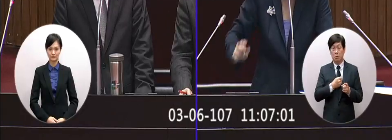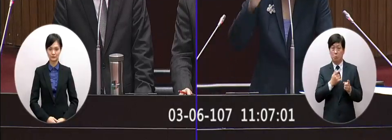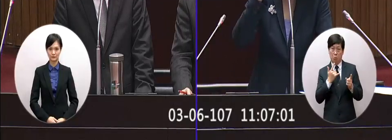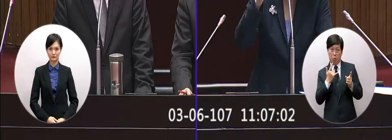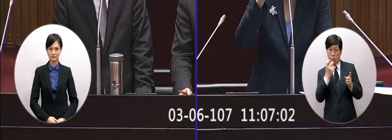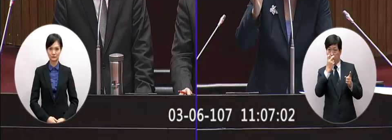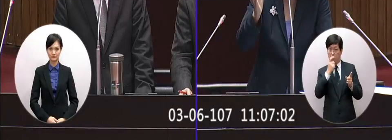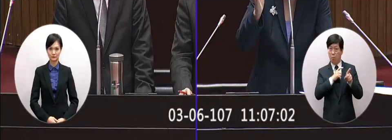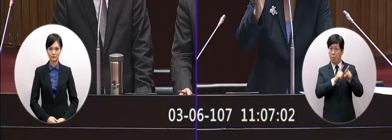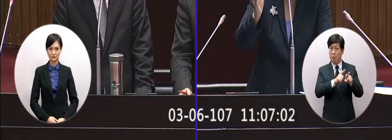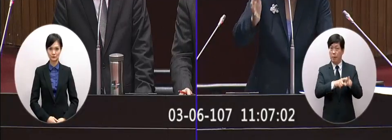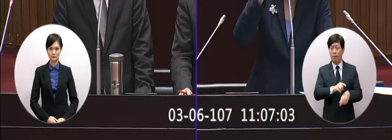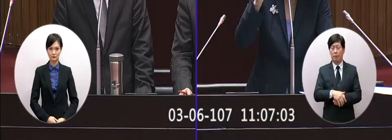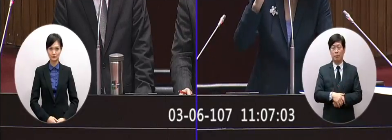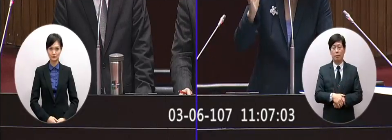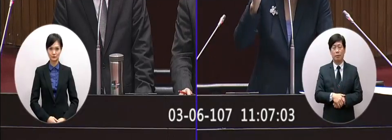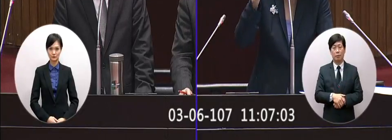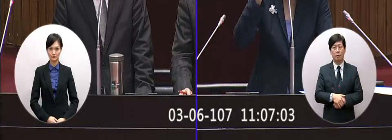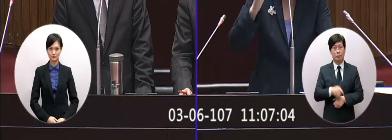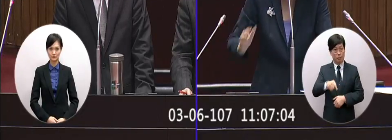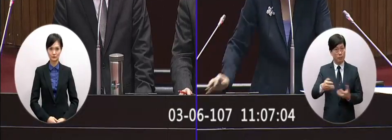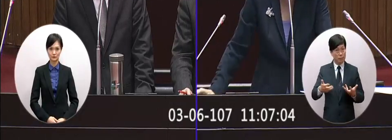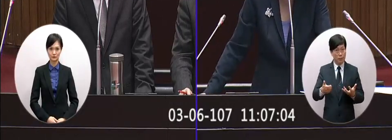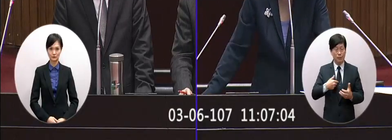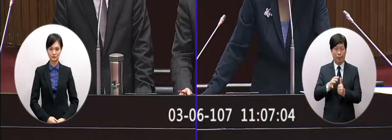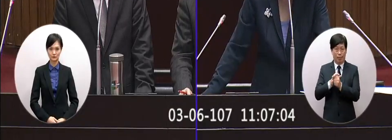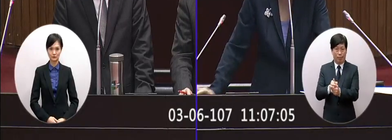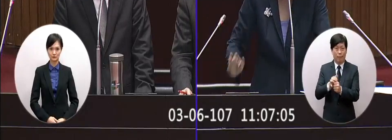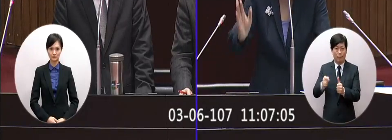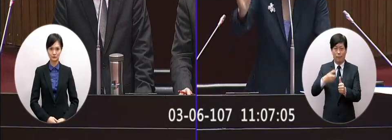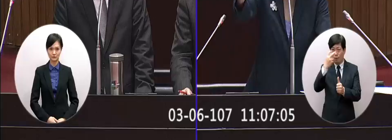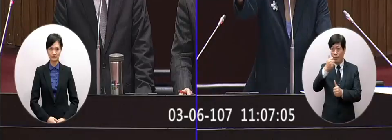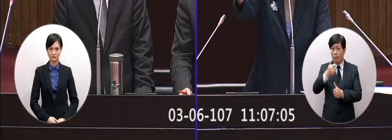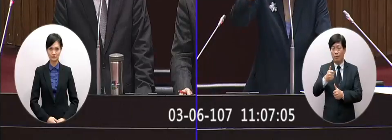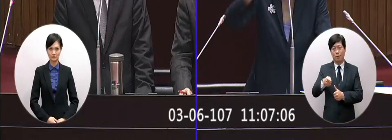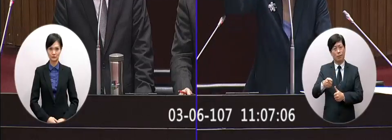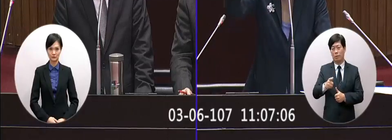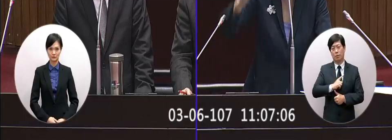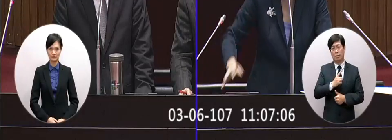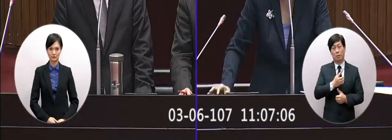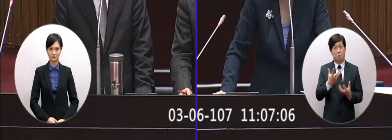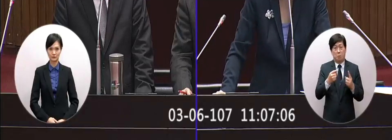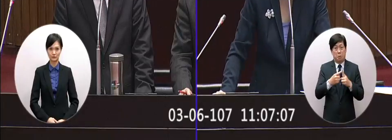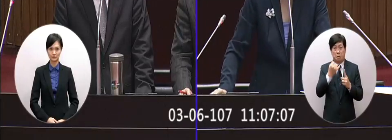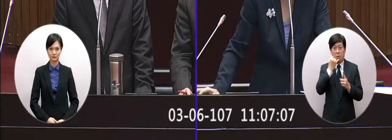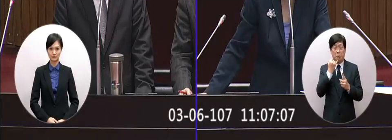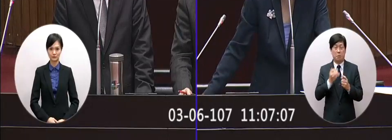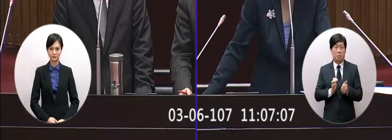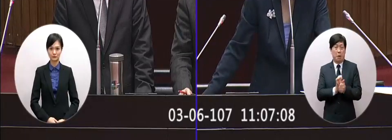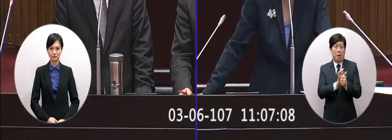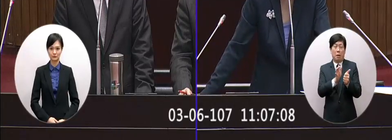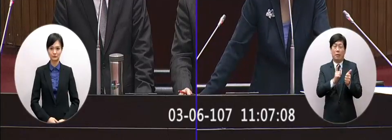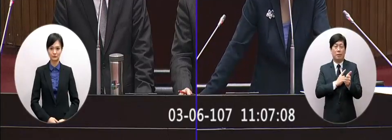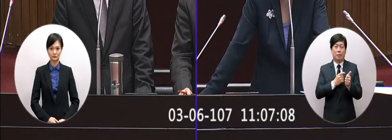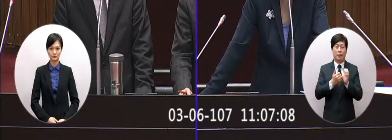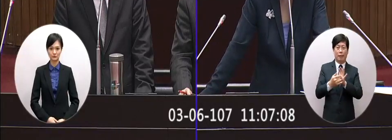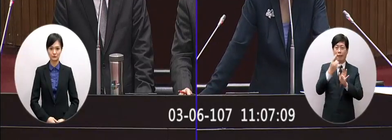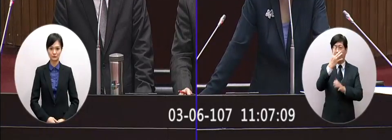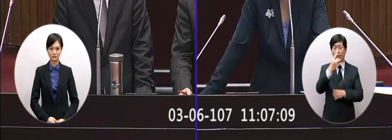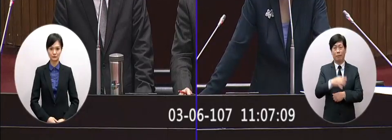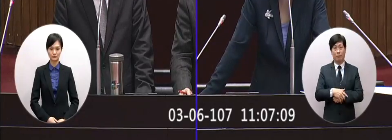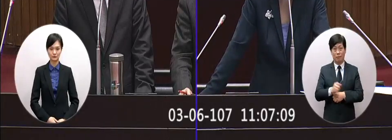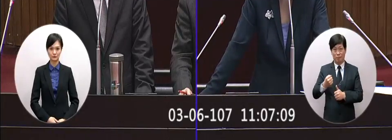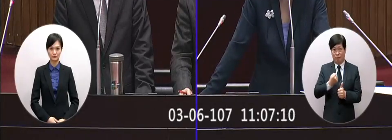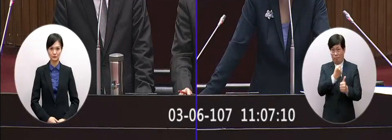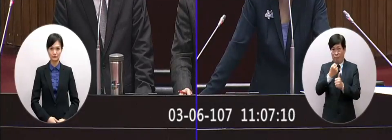色。我必须要说，所以呢，这件事情卡到这个部分里面呢，他没有靠山，挡不住压力，院长。引武者